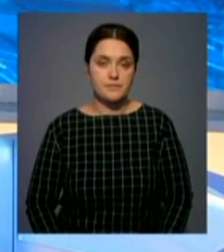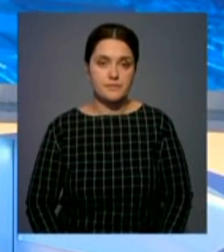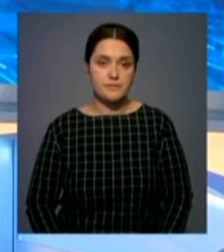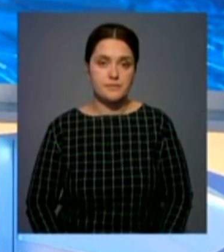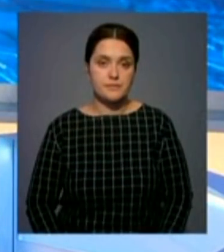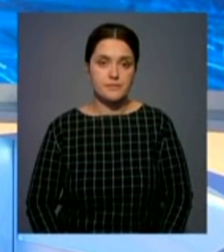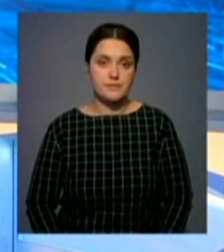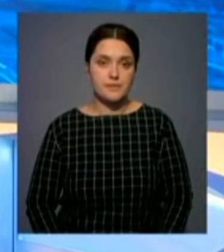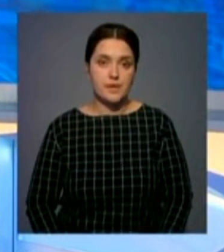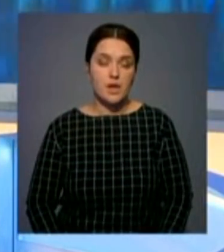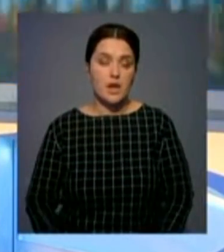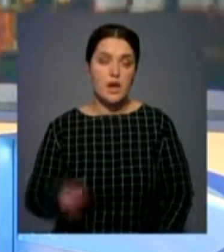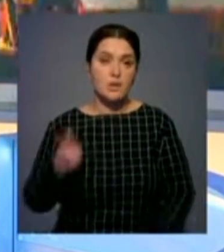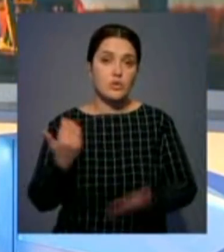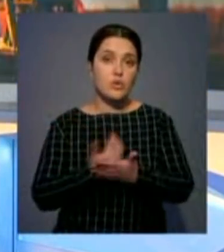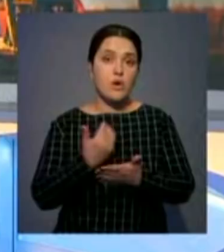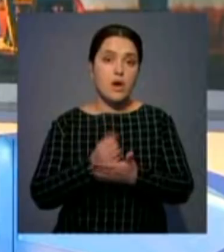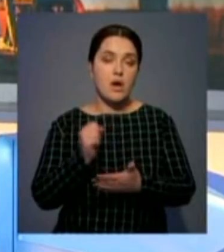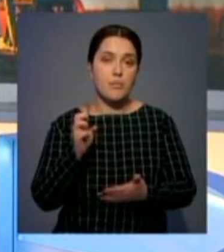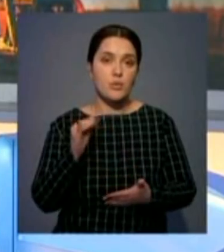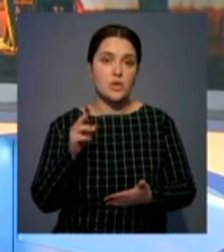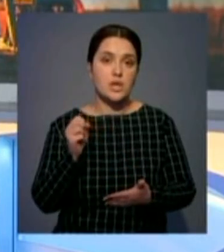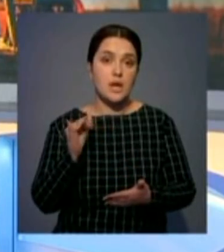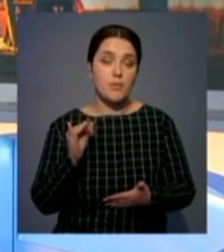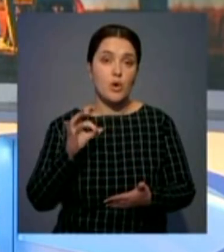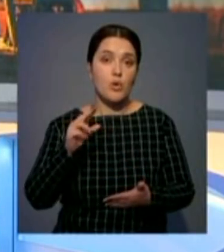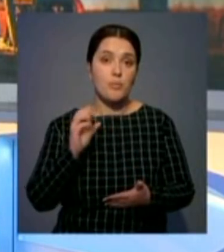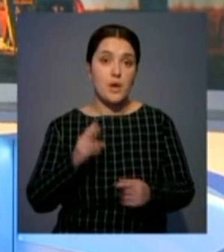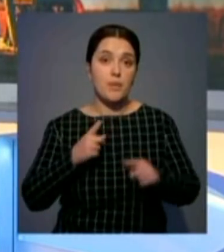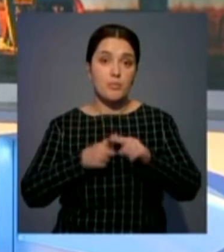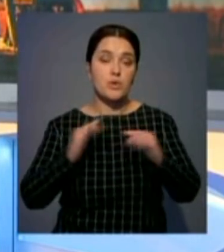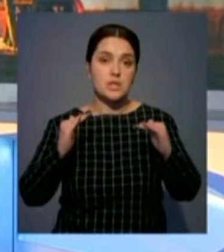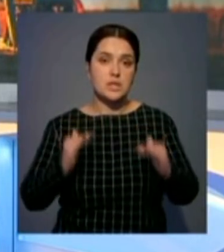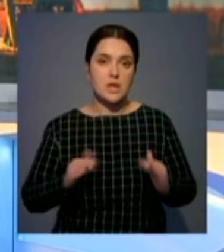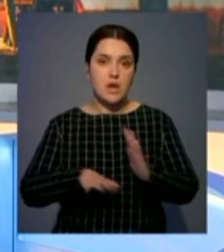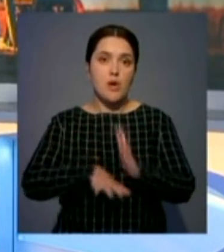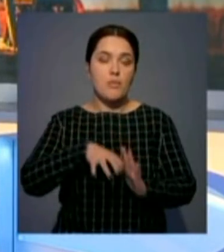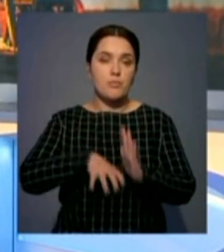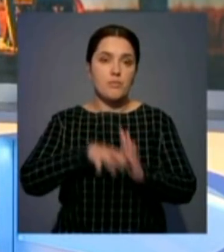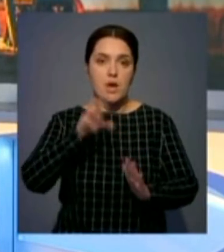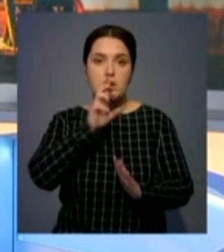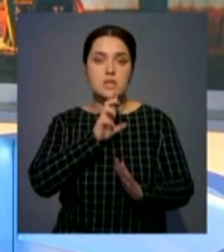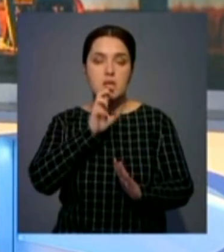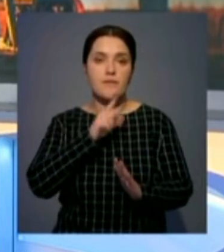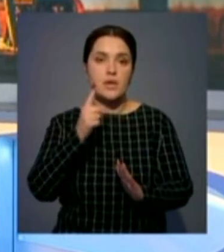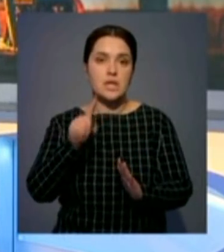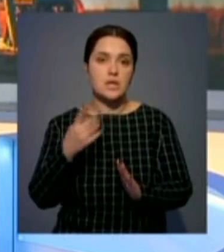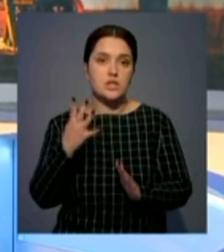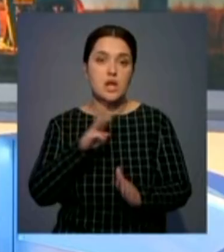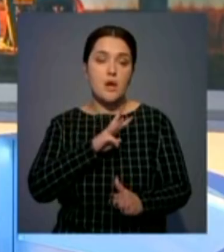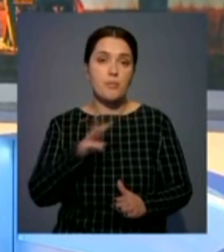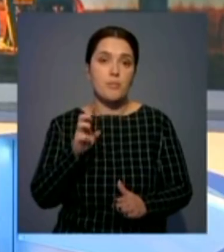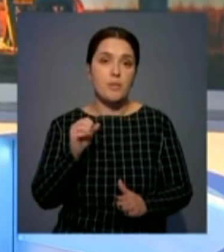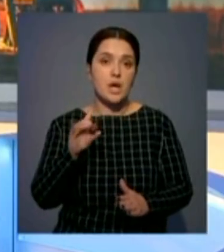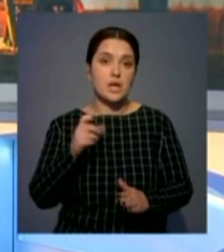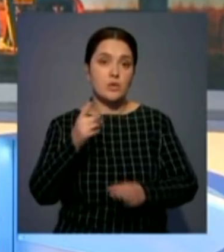Продолжение топливной темы. Новости из Абу-Даби. ОПЕК Плюс рассматривает снижение добычи нефти до 1,4 миллиона баррелей в сутки